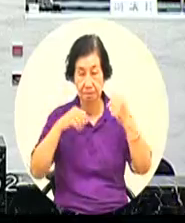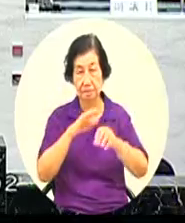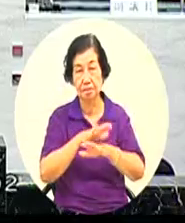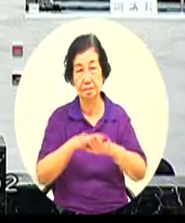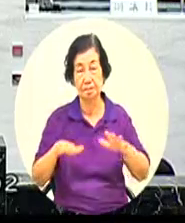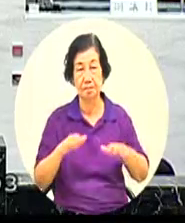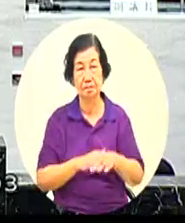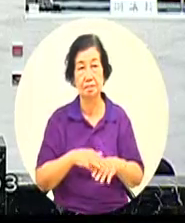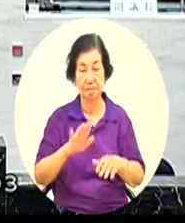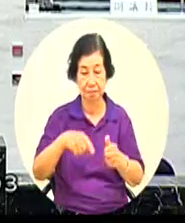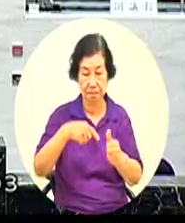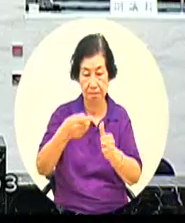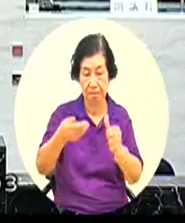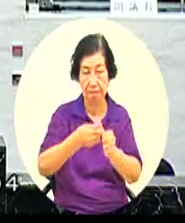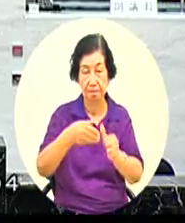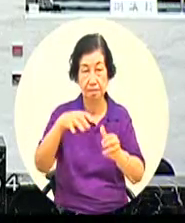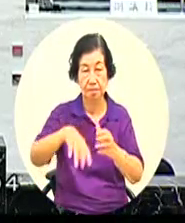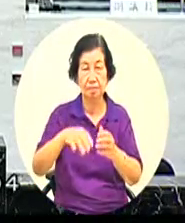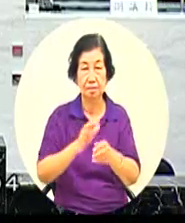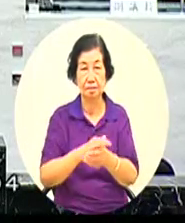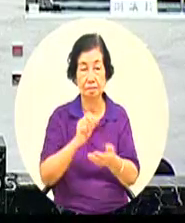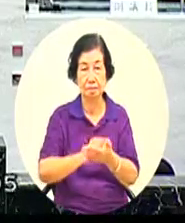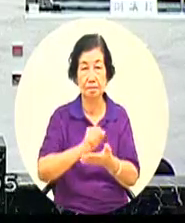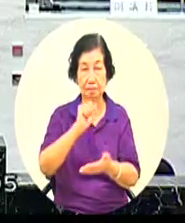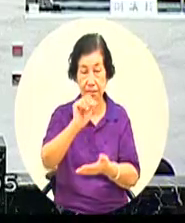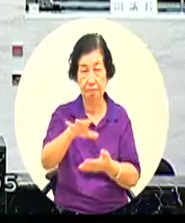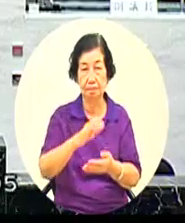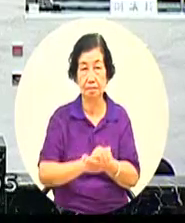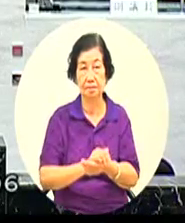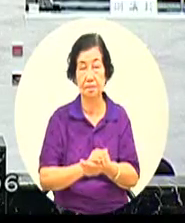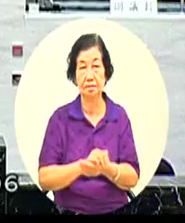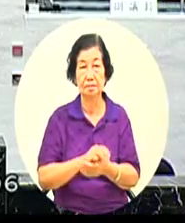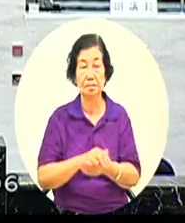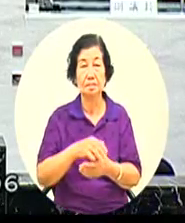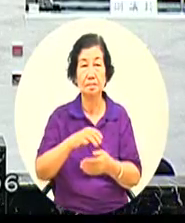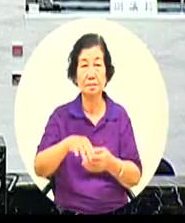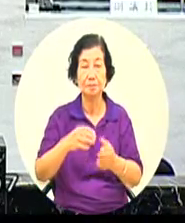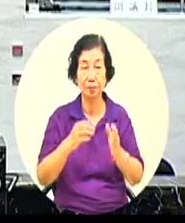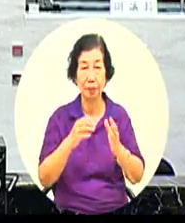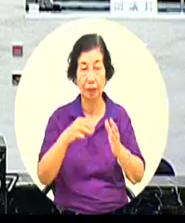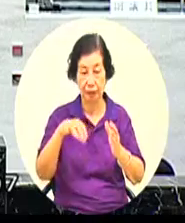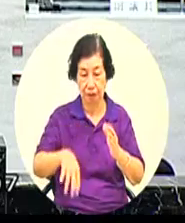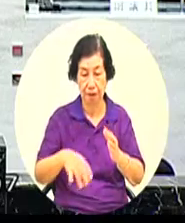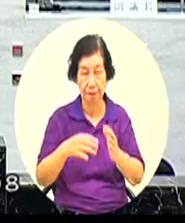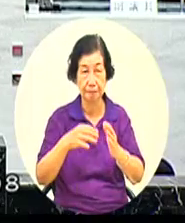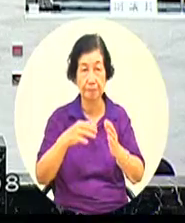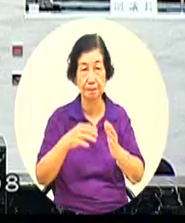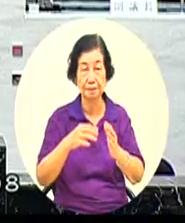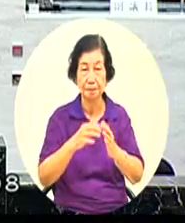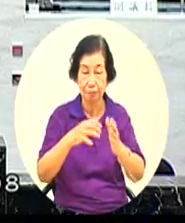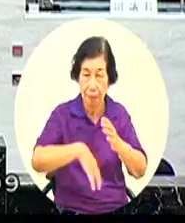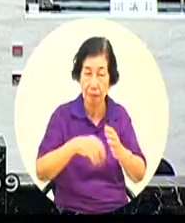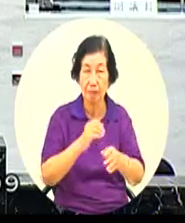的报告中呢，我们看到所有局里面的努力，以及呢局长在教育领域的专业